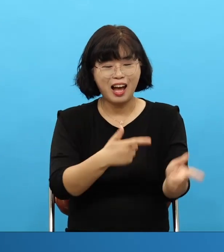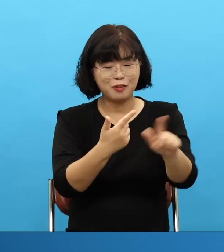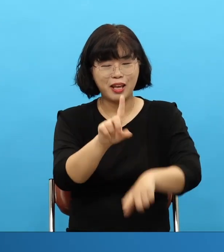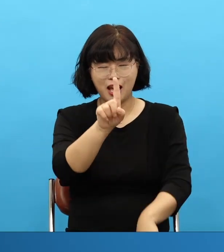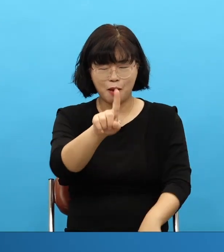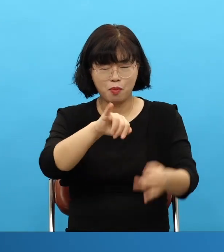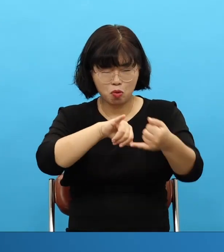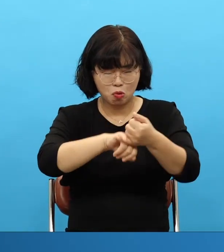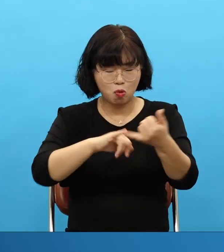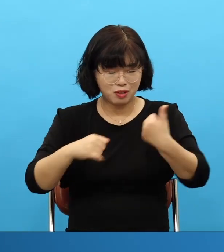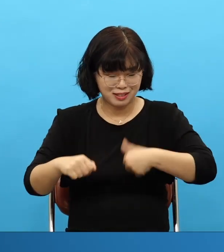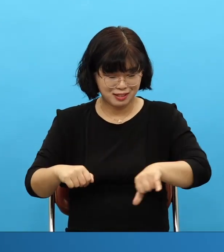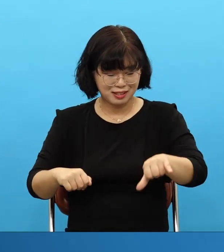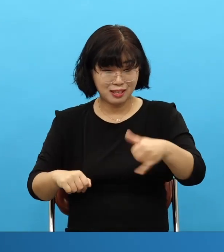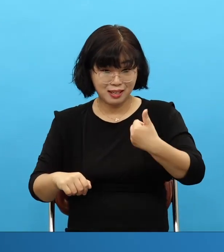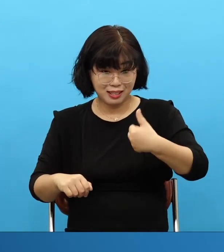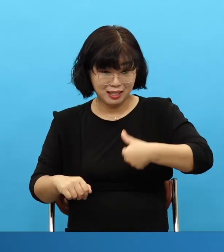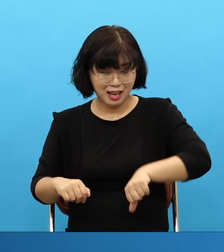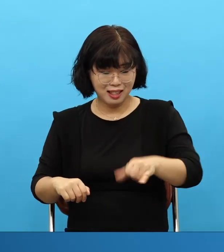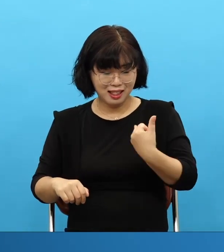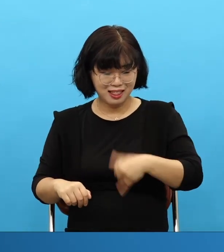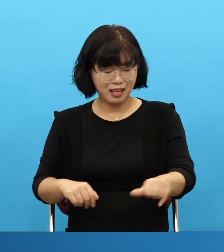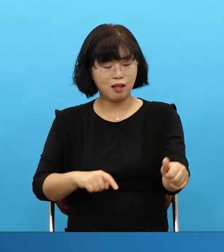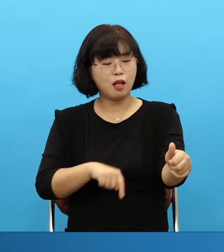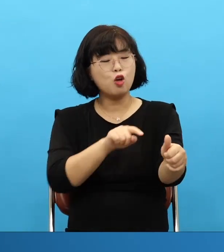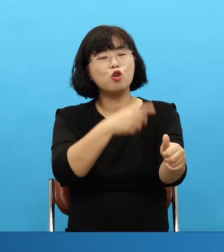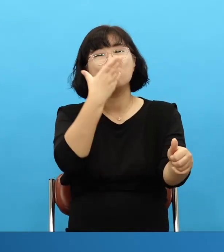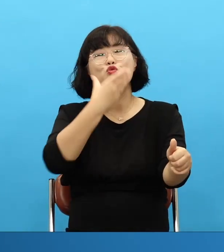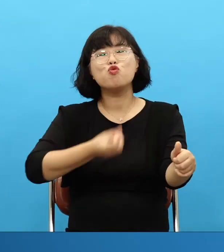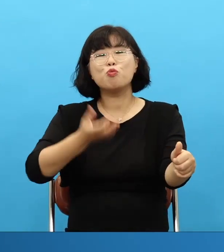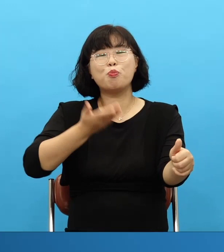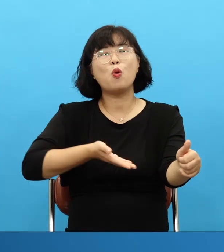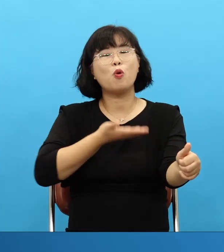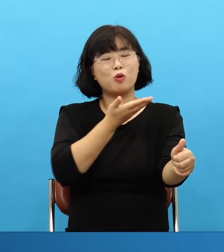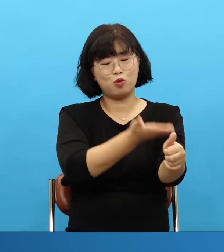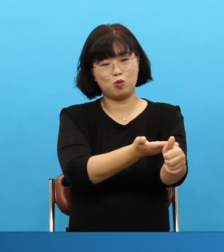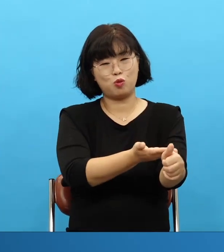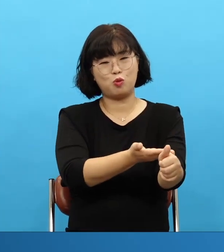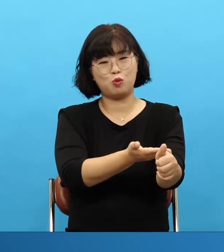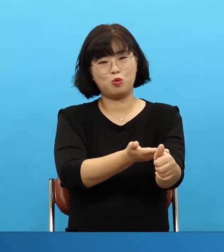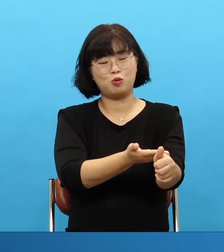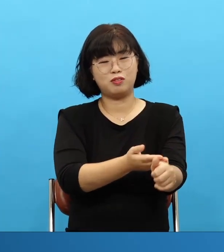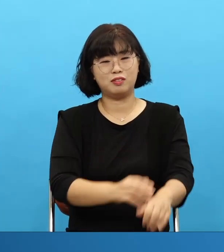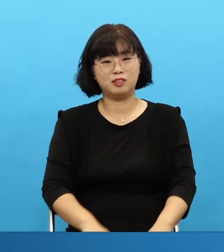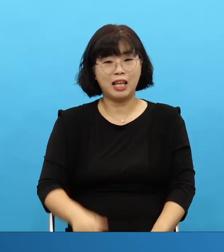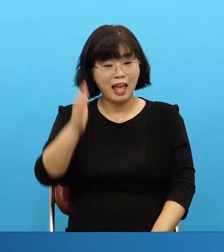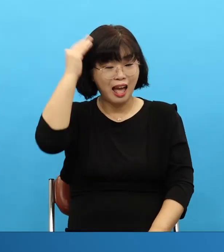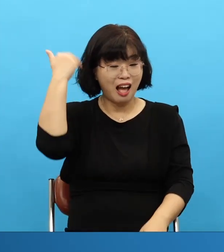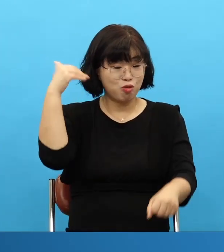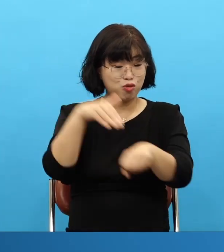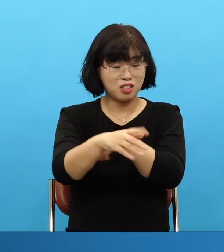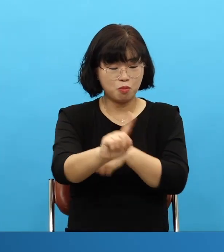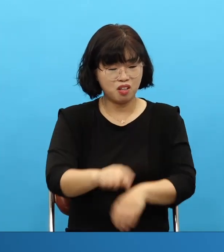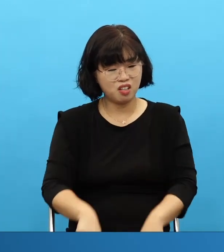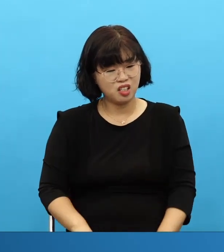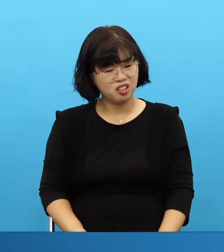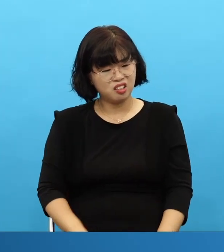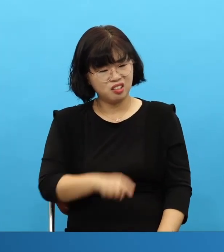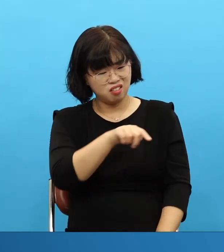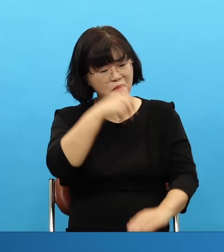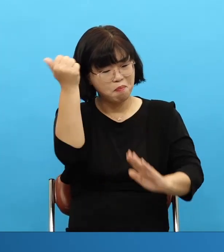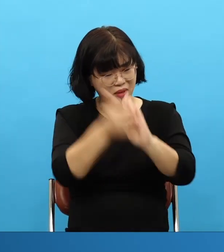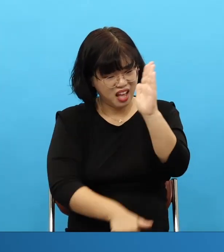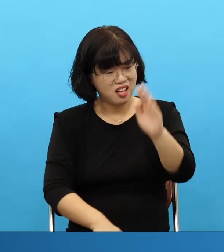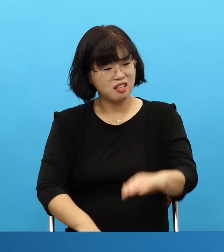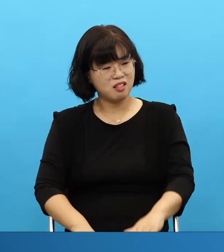speak words of blessing 우리 upon your 우리 children. 한국말 단어가 뭐 그렇잖아요. 뭐 심심하면 망할 놈이라고. 그럼 망하지 어떡합니까? But we see that the